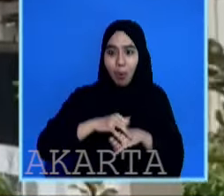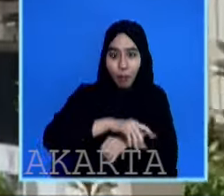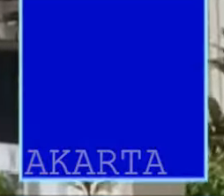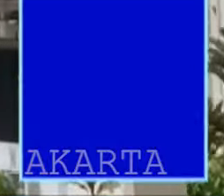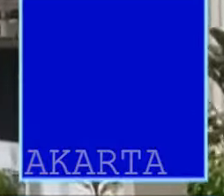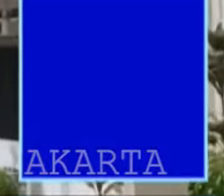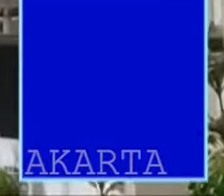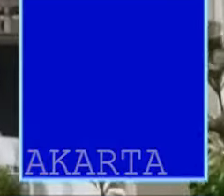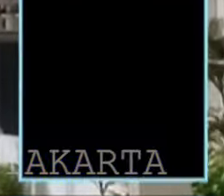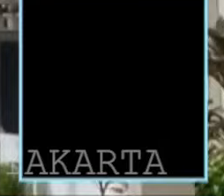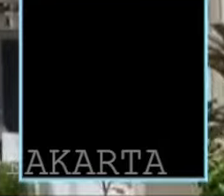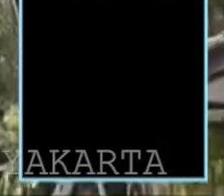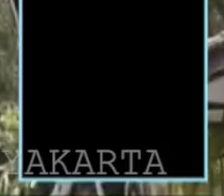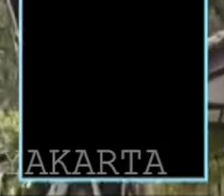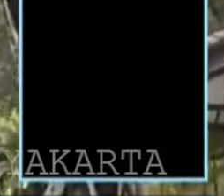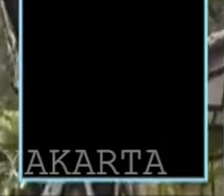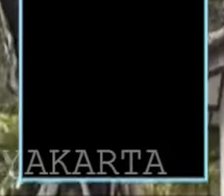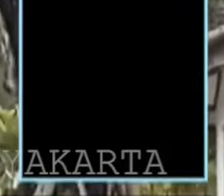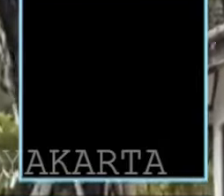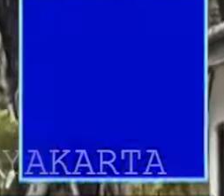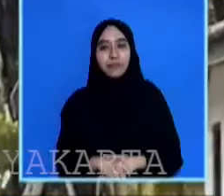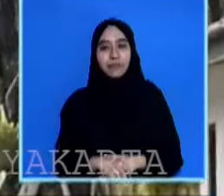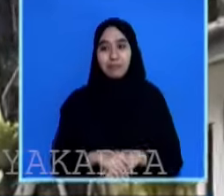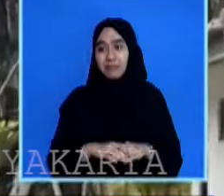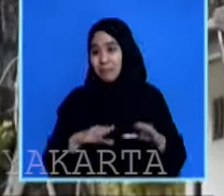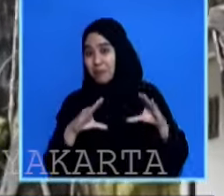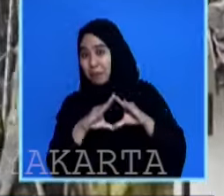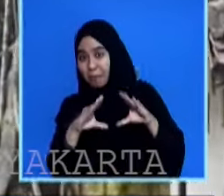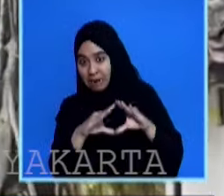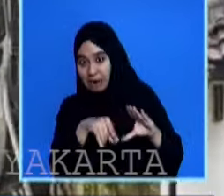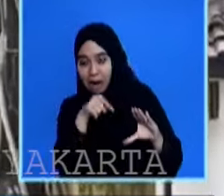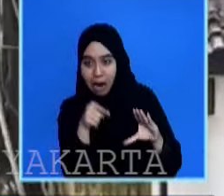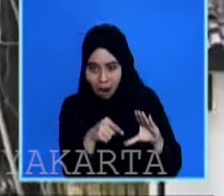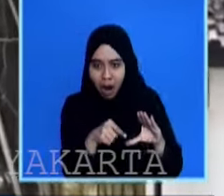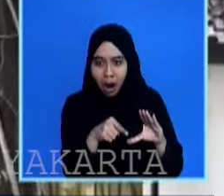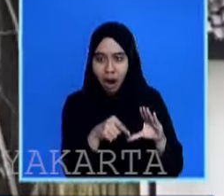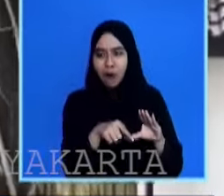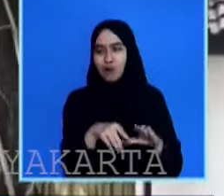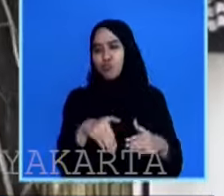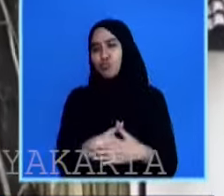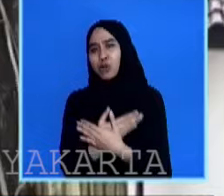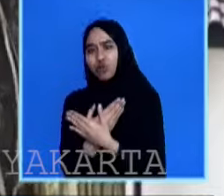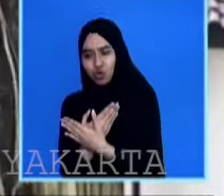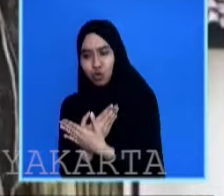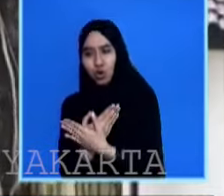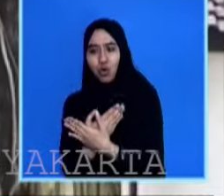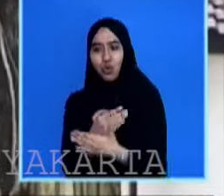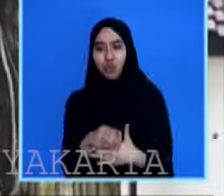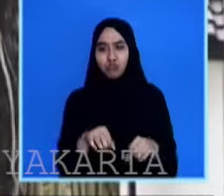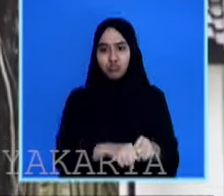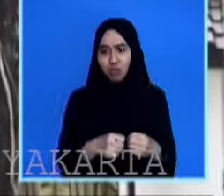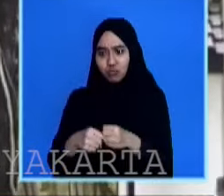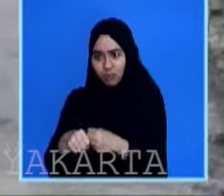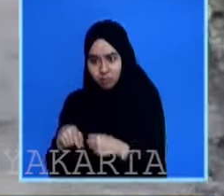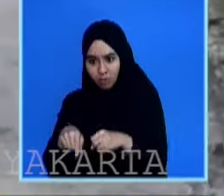kerusakan berdasarkan data dari Badan Penanggulangan Bencana Daerah BPBD kabupaten Gunung Kidul dampak kerusakan ini tersebar